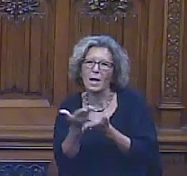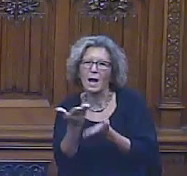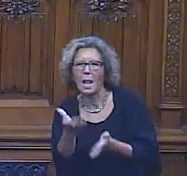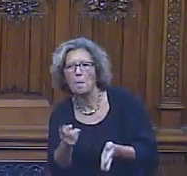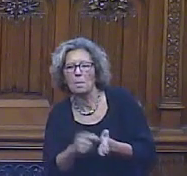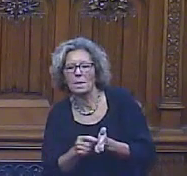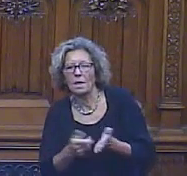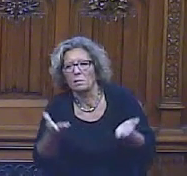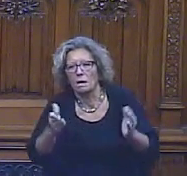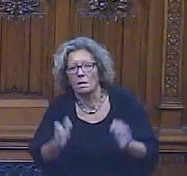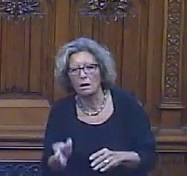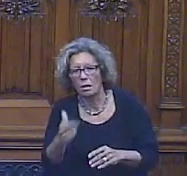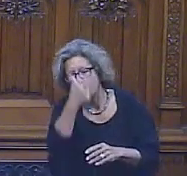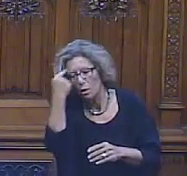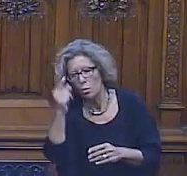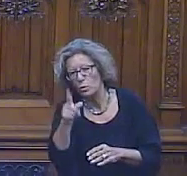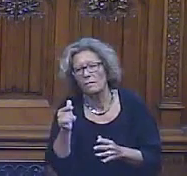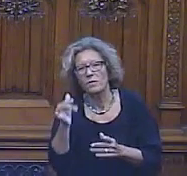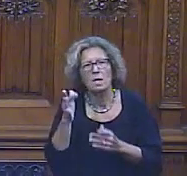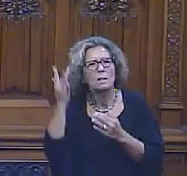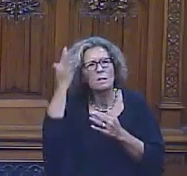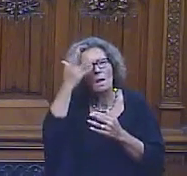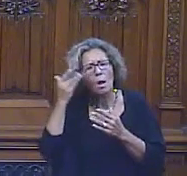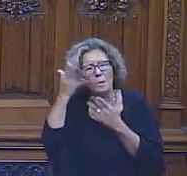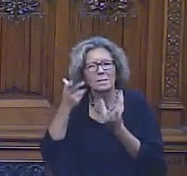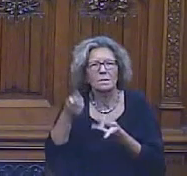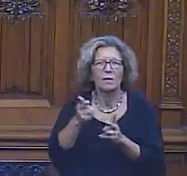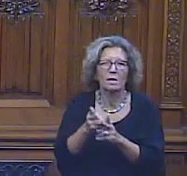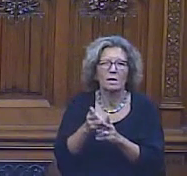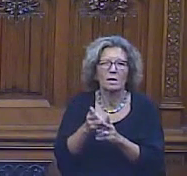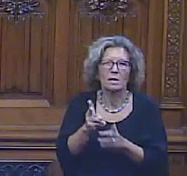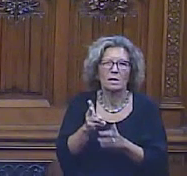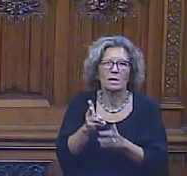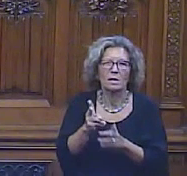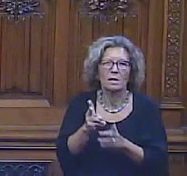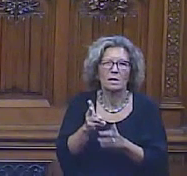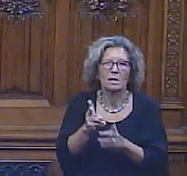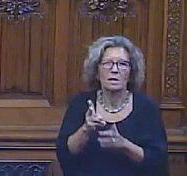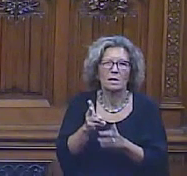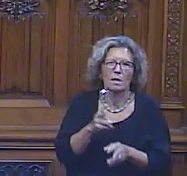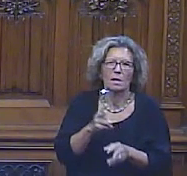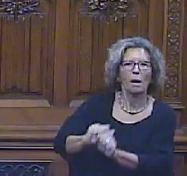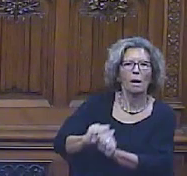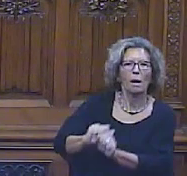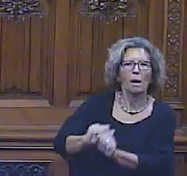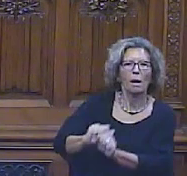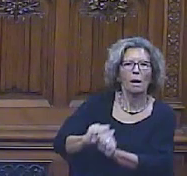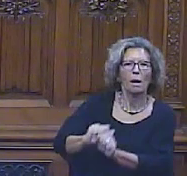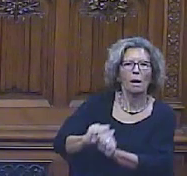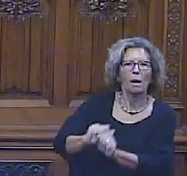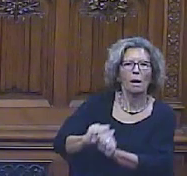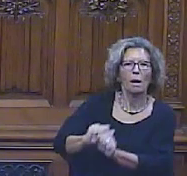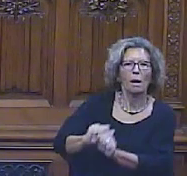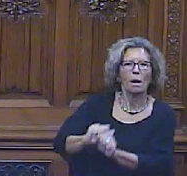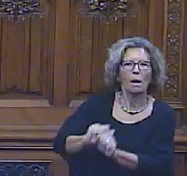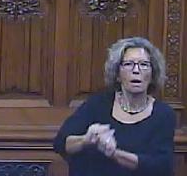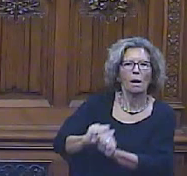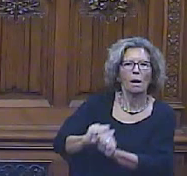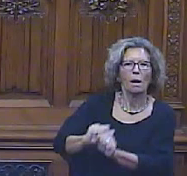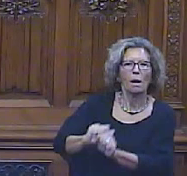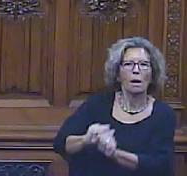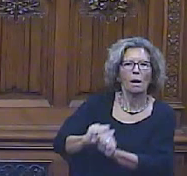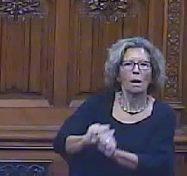im Zweifel sagen wir halt, die Leute sind alle traumatisiert, wenn sie was anstellen. Und ja, also Himmel und Hölle wird gespielt